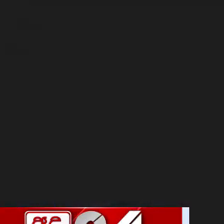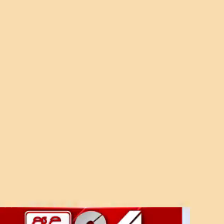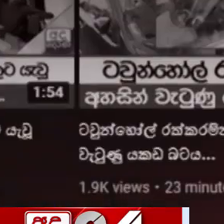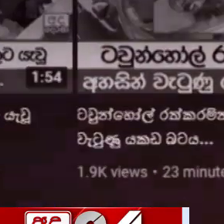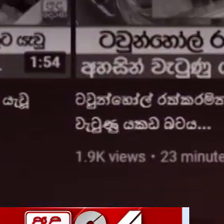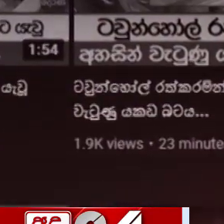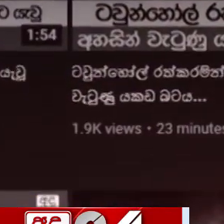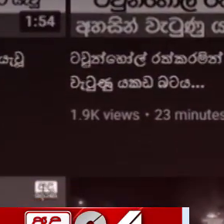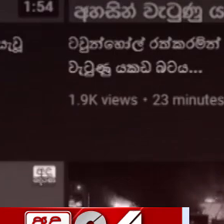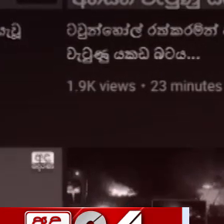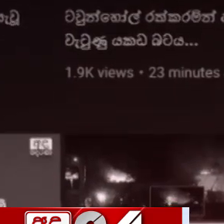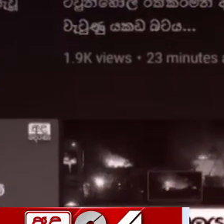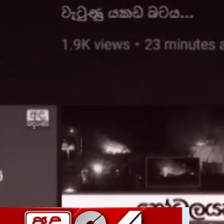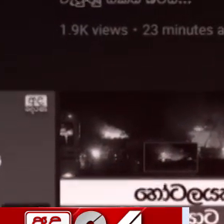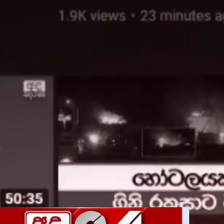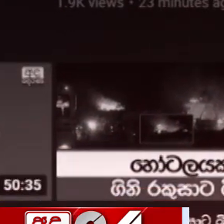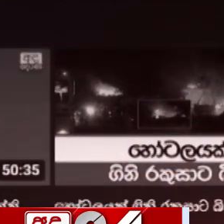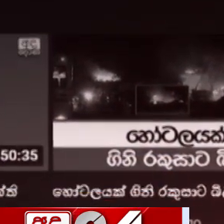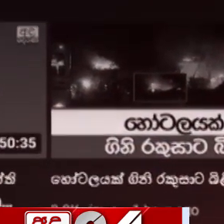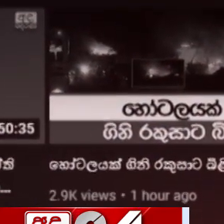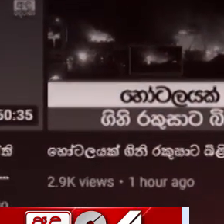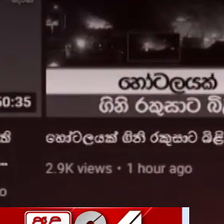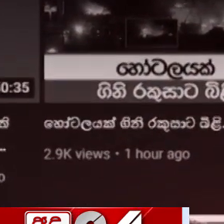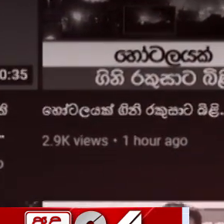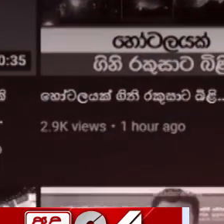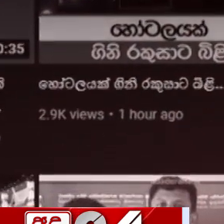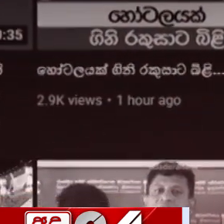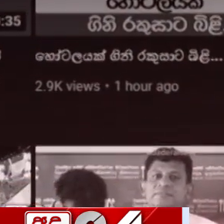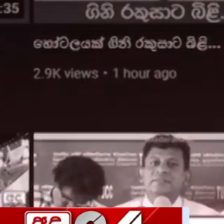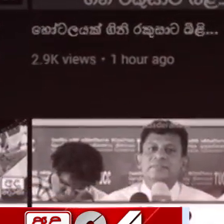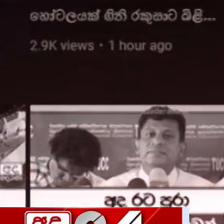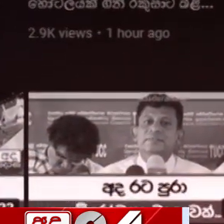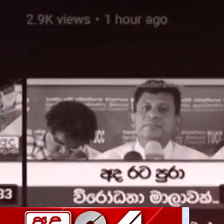නාලිකාව YouTube අද දෙරණ දැන්ම subscribe කරන්න